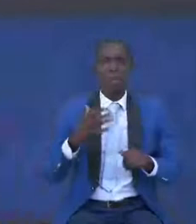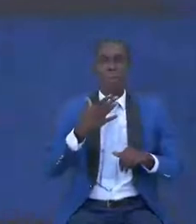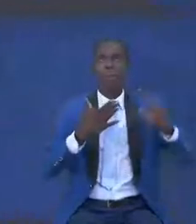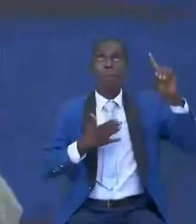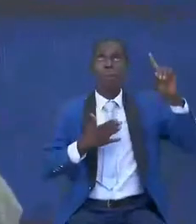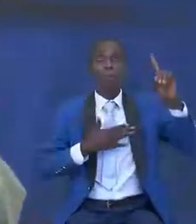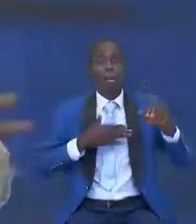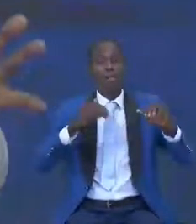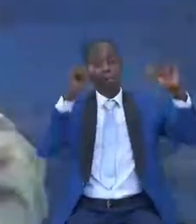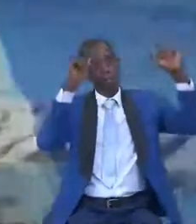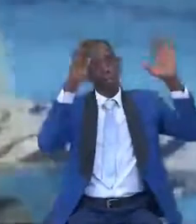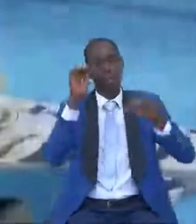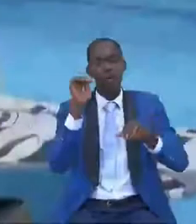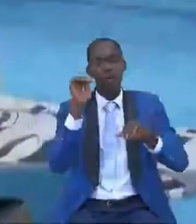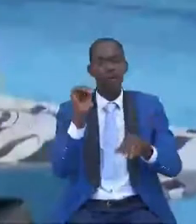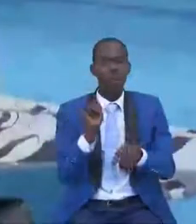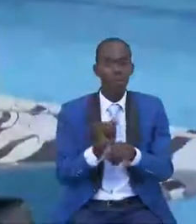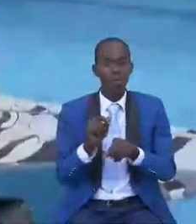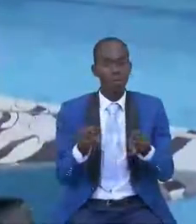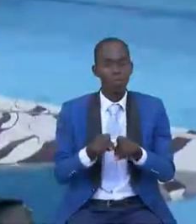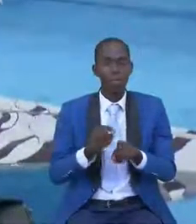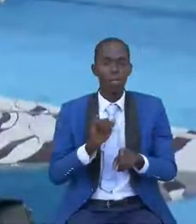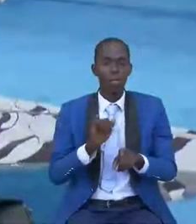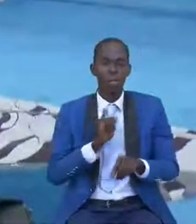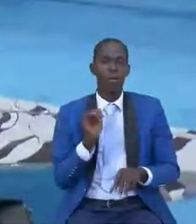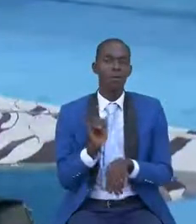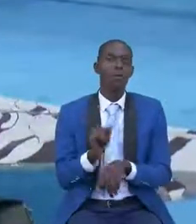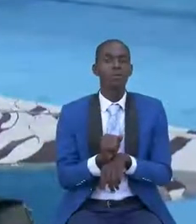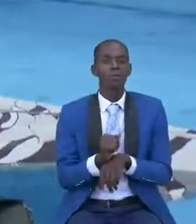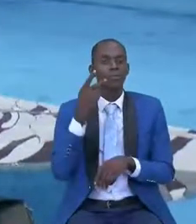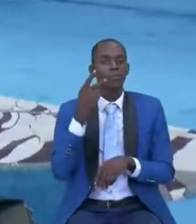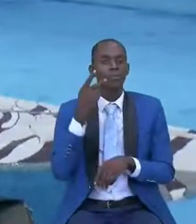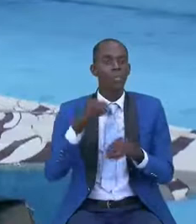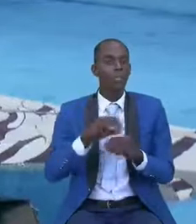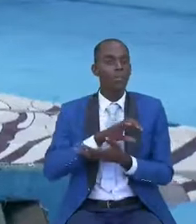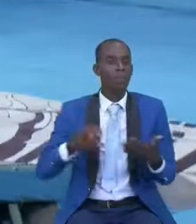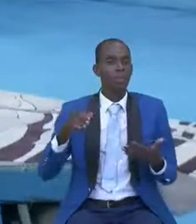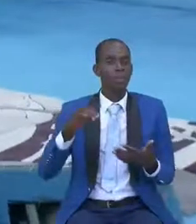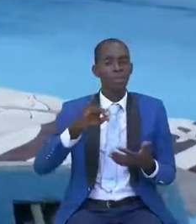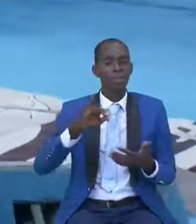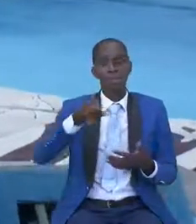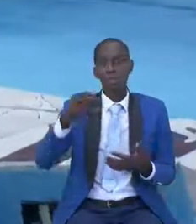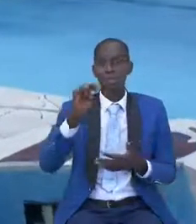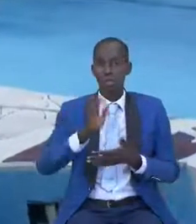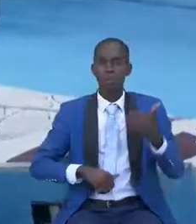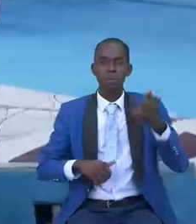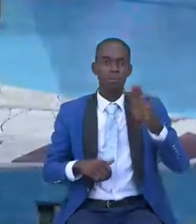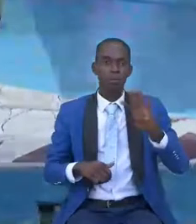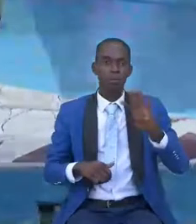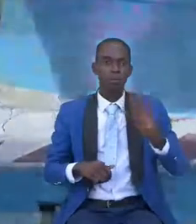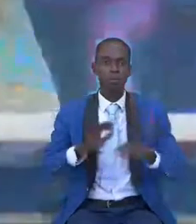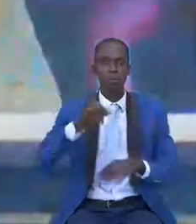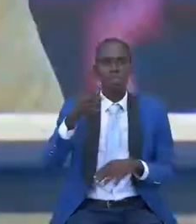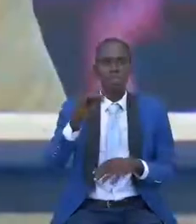monde. C'est disponible. Mon Père agit jusqu'à présent. Moi aussi, j'agis.